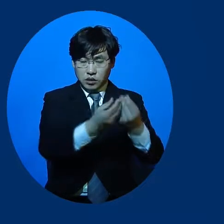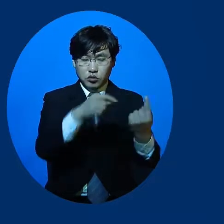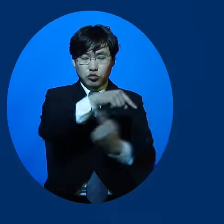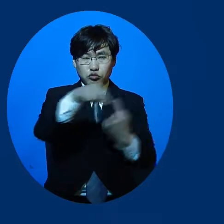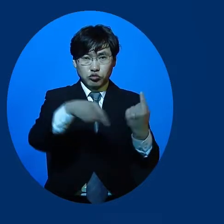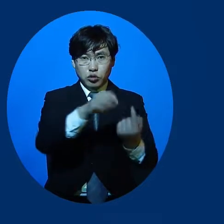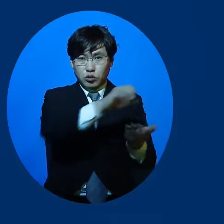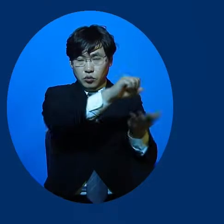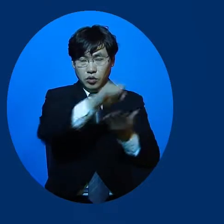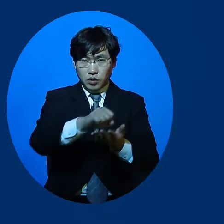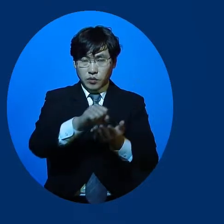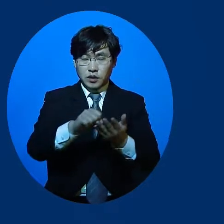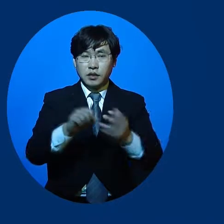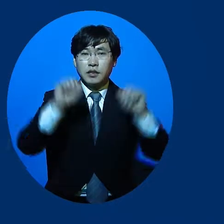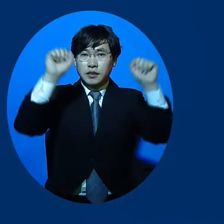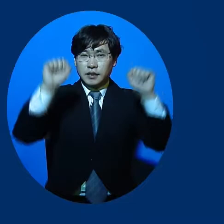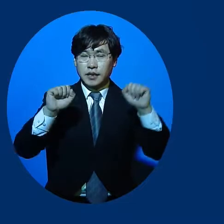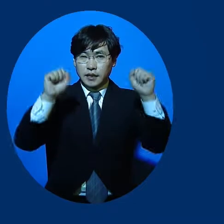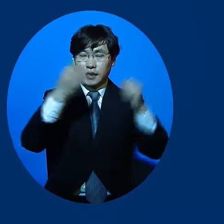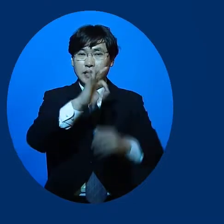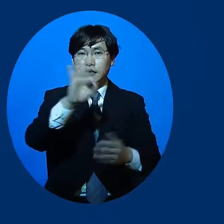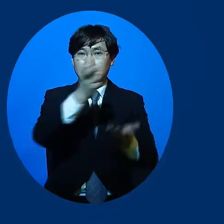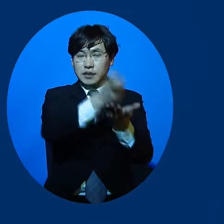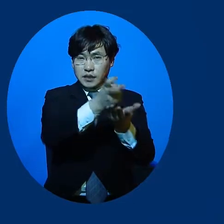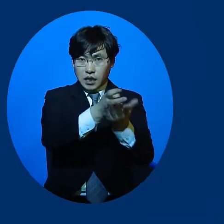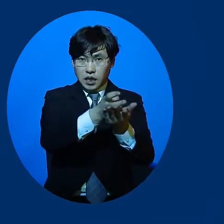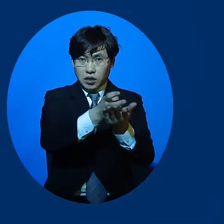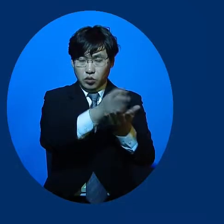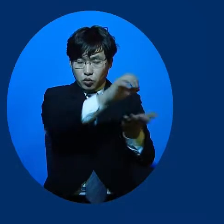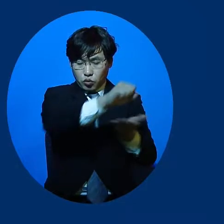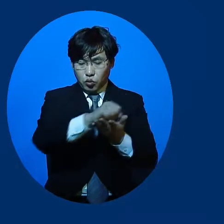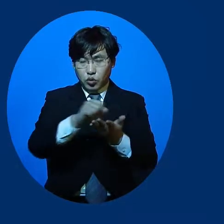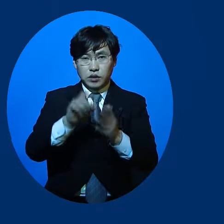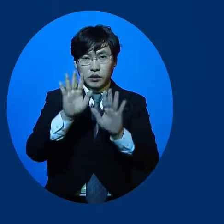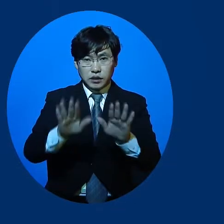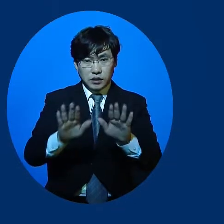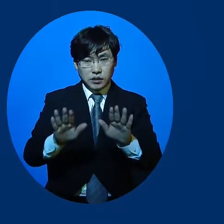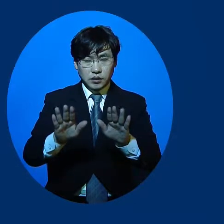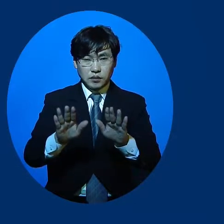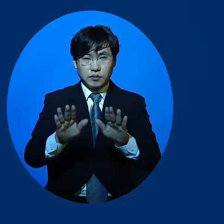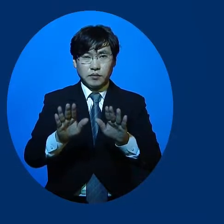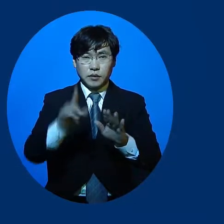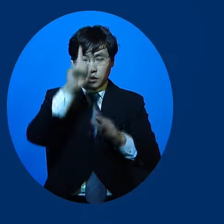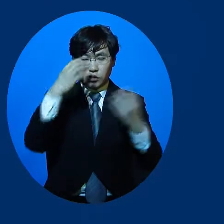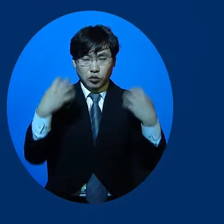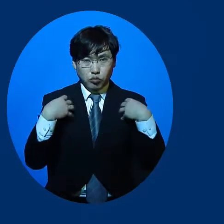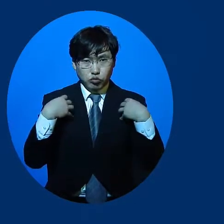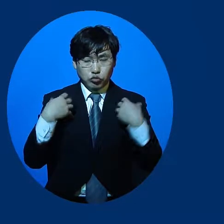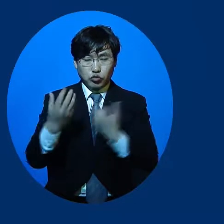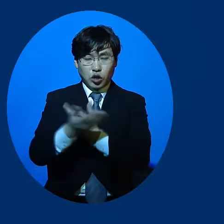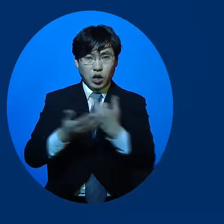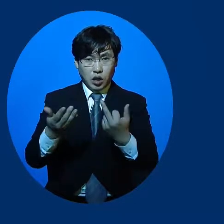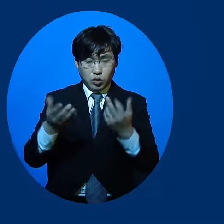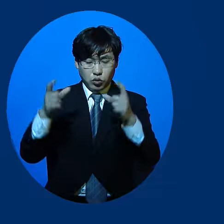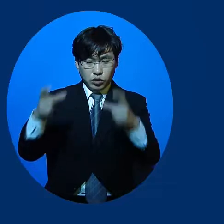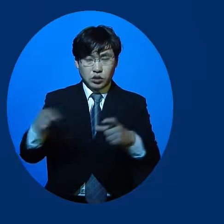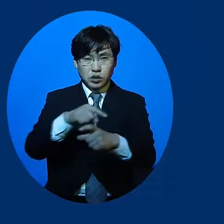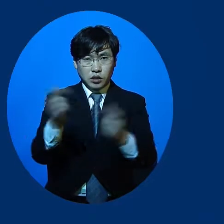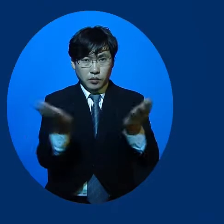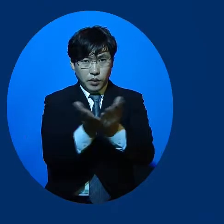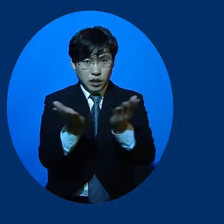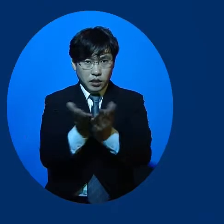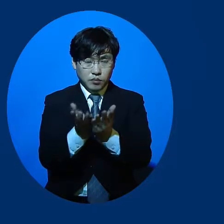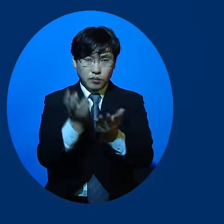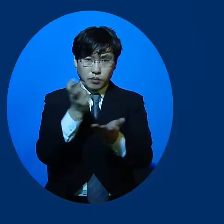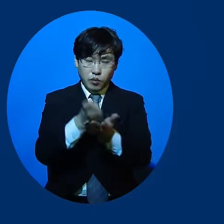운영되는 장애인 체육 인증 제도를 참고하여 현 정부의 정책과 강원도의 실정에 맞게 적용하는